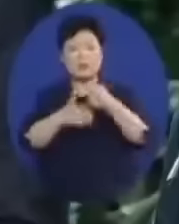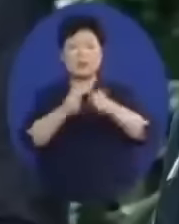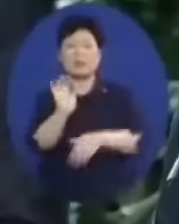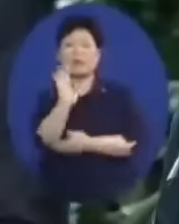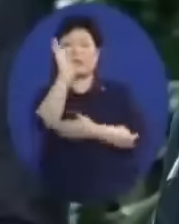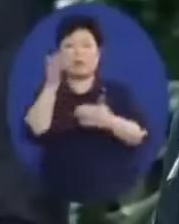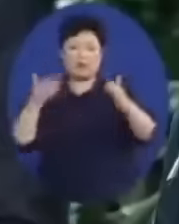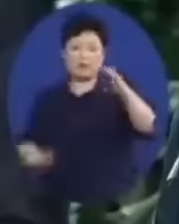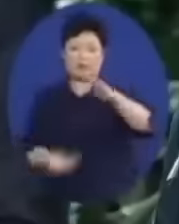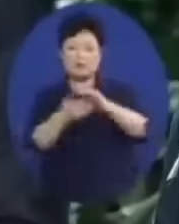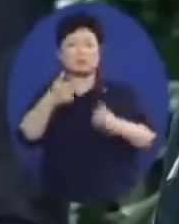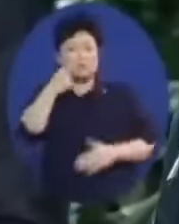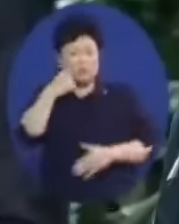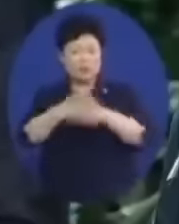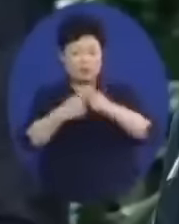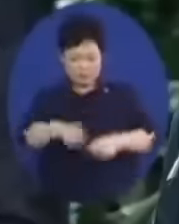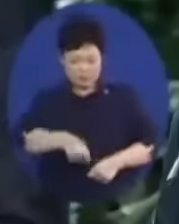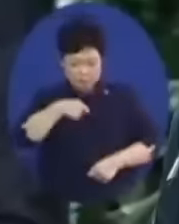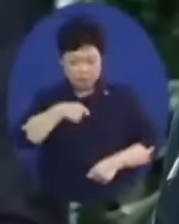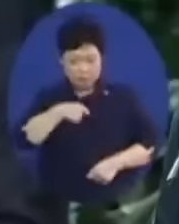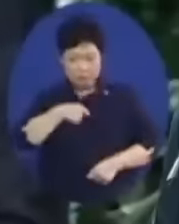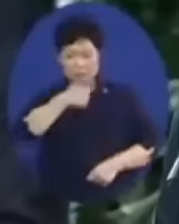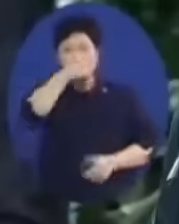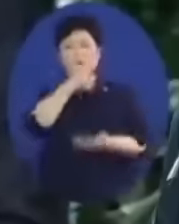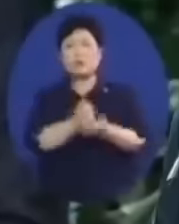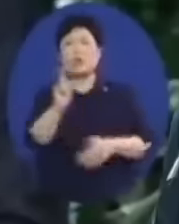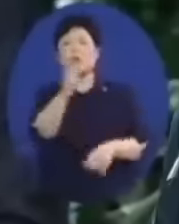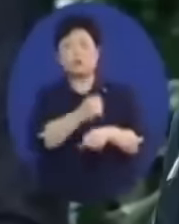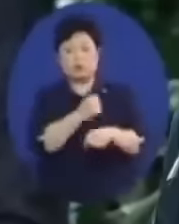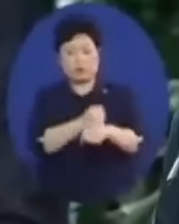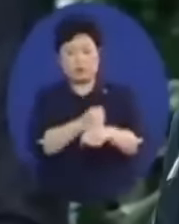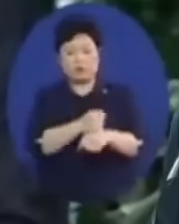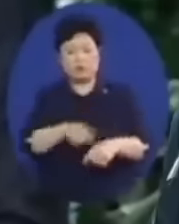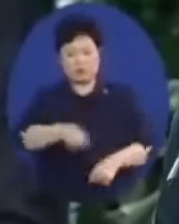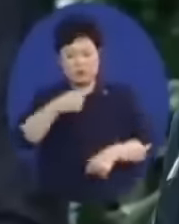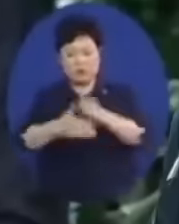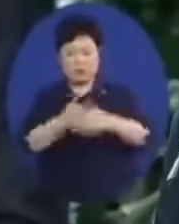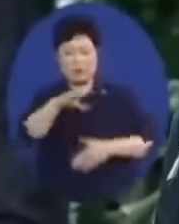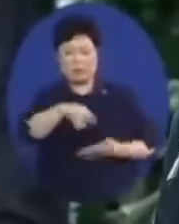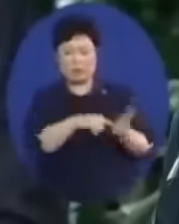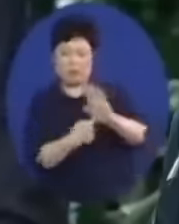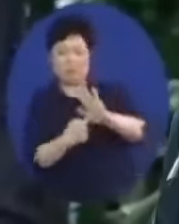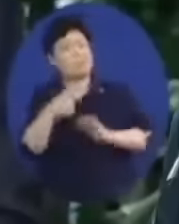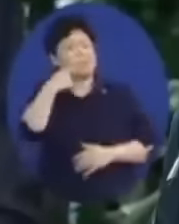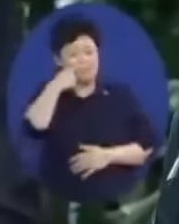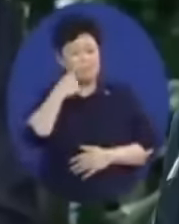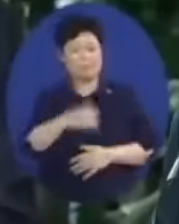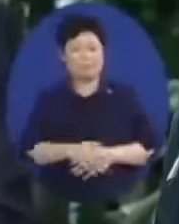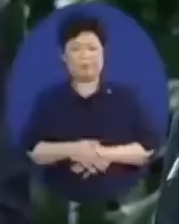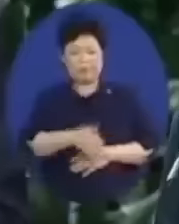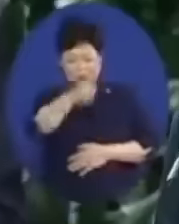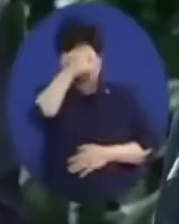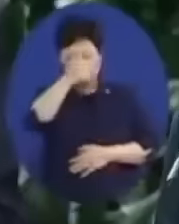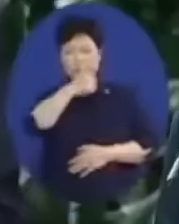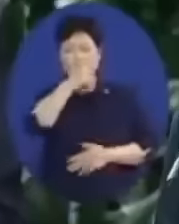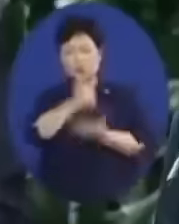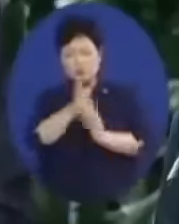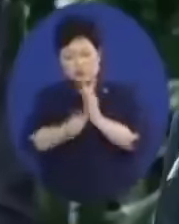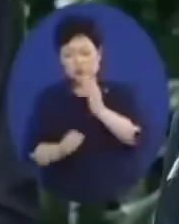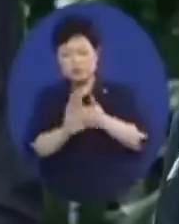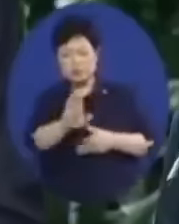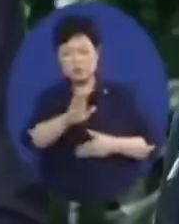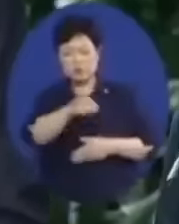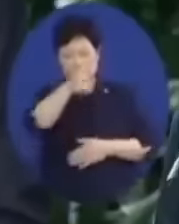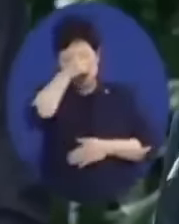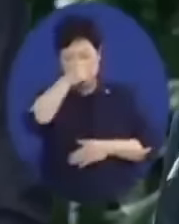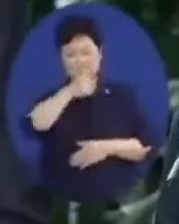이르지 못합니다. 하나님은 의로운데 죄가 어떻게 의로운 하나님 앞에 나설 수 있습니까? 아담의 타락 이후